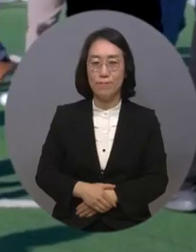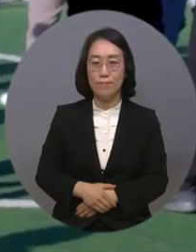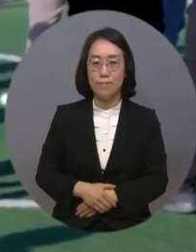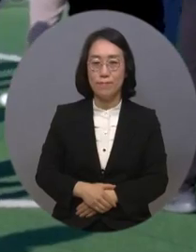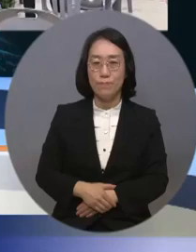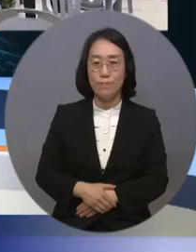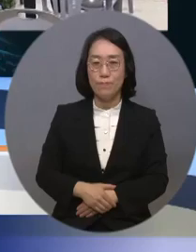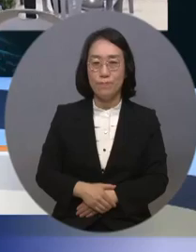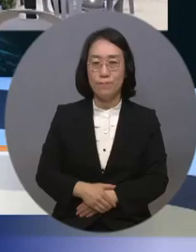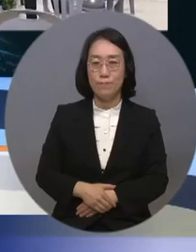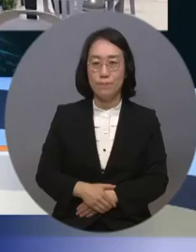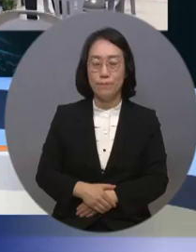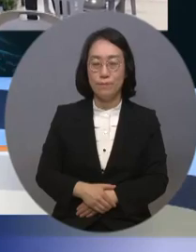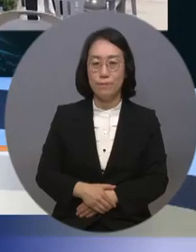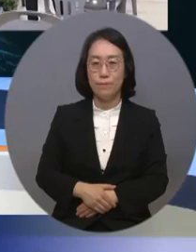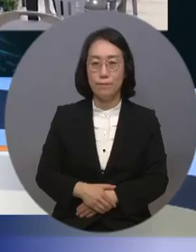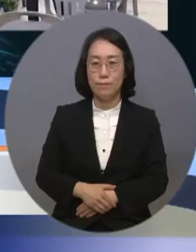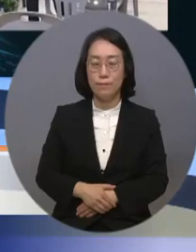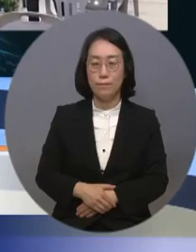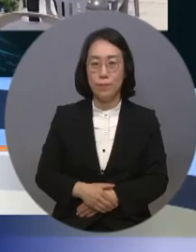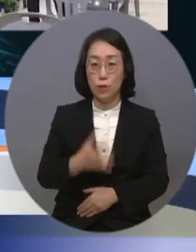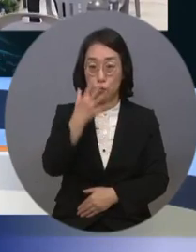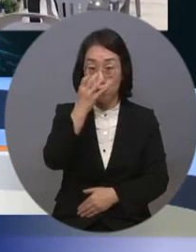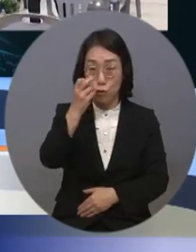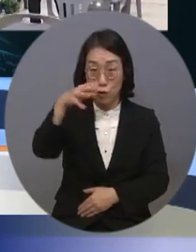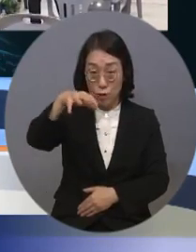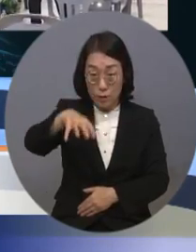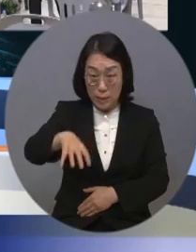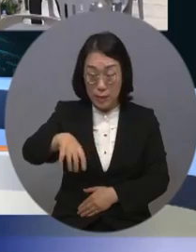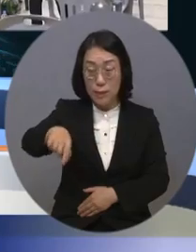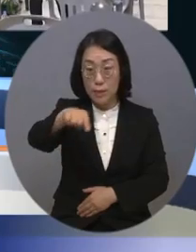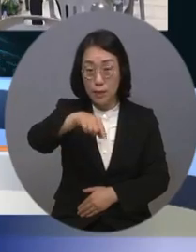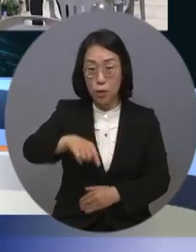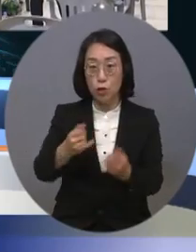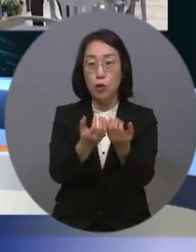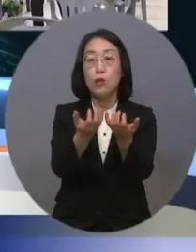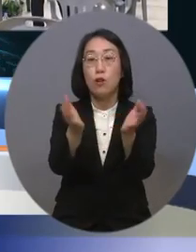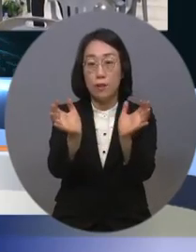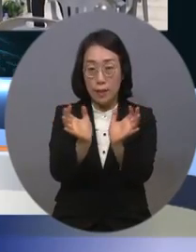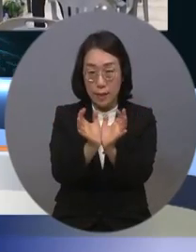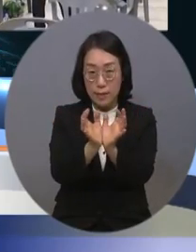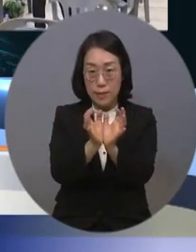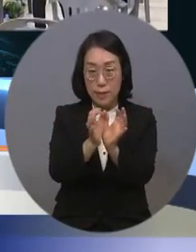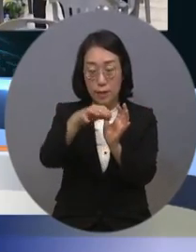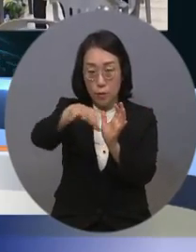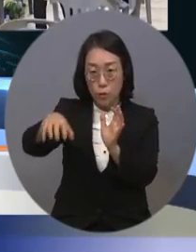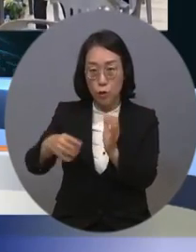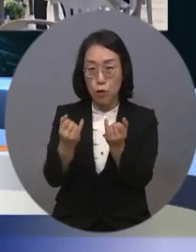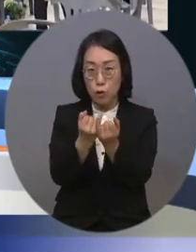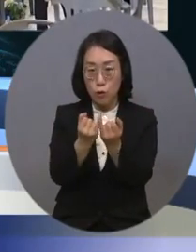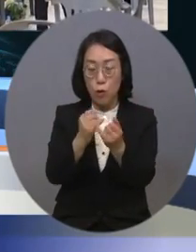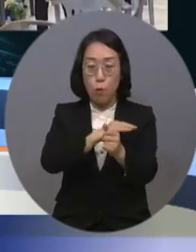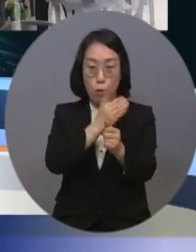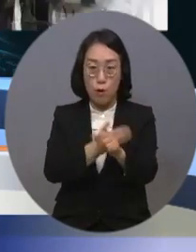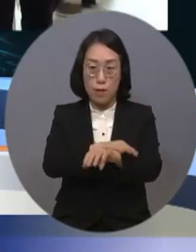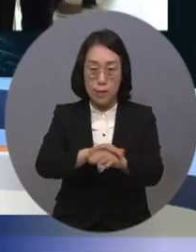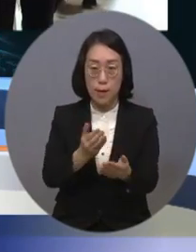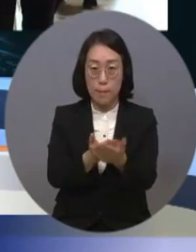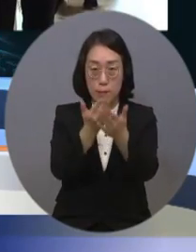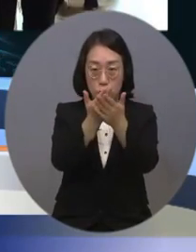서승리였습니다. 순천시 여성단체협의회들이 그간 여성 권익 증진에 기여한 유공자를